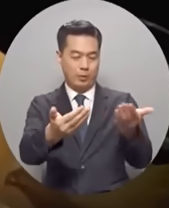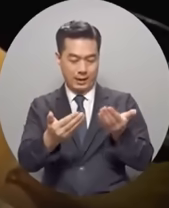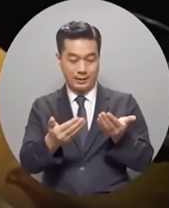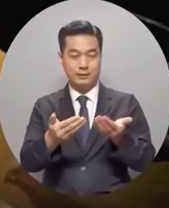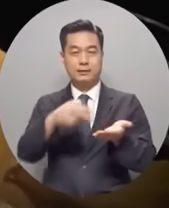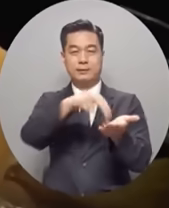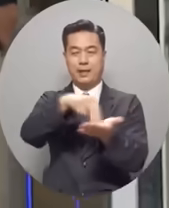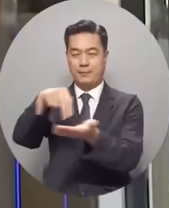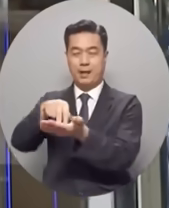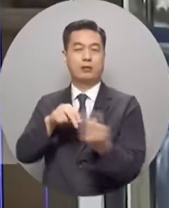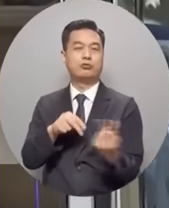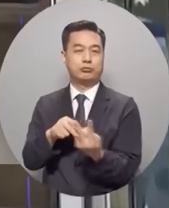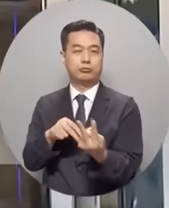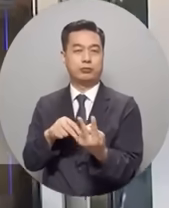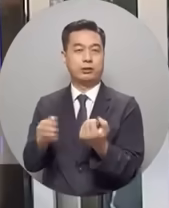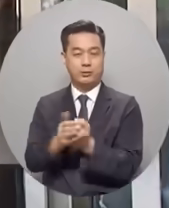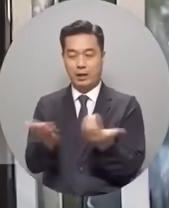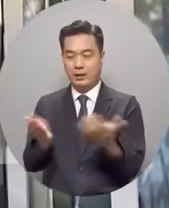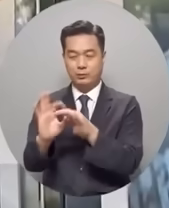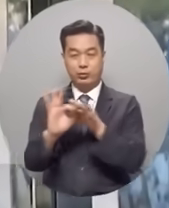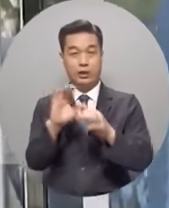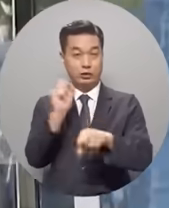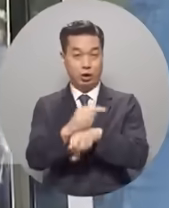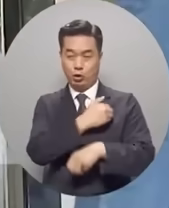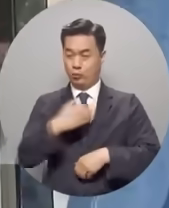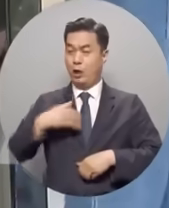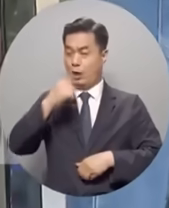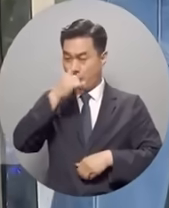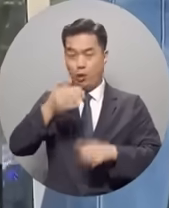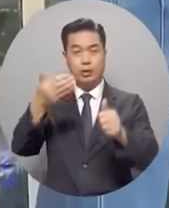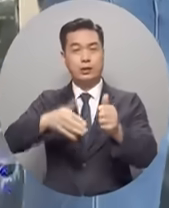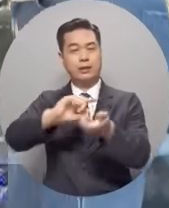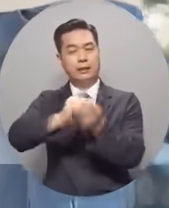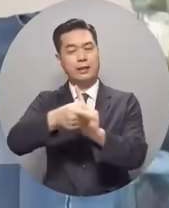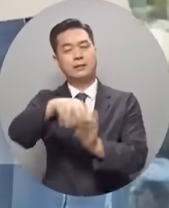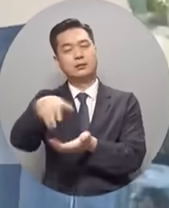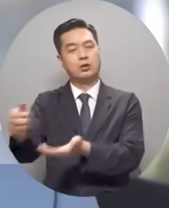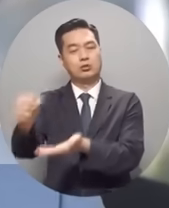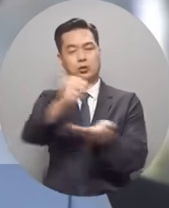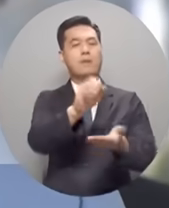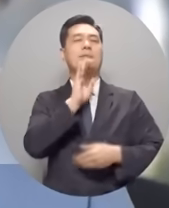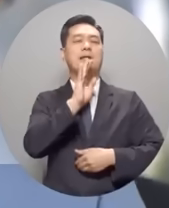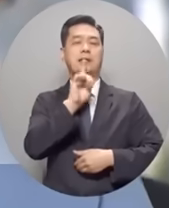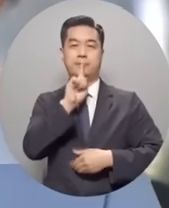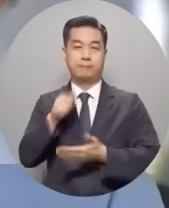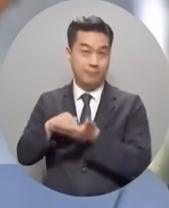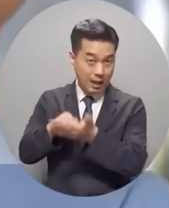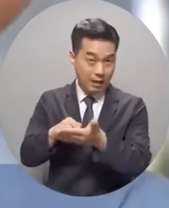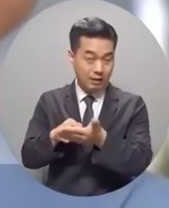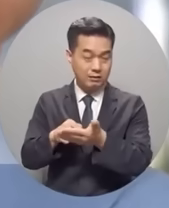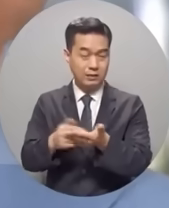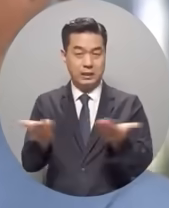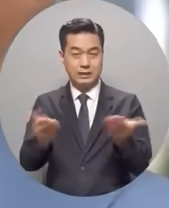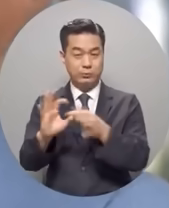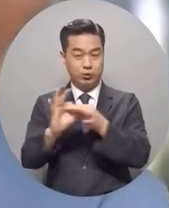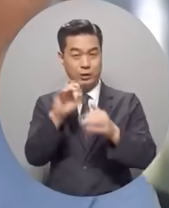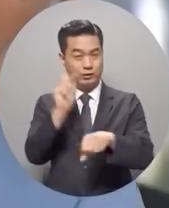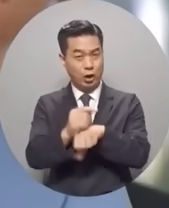목사는 금품의 직무 관련성이 충분하고 청탁의 대가라고 주장하고 있습니다. 쟁점은 직무